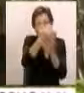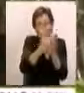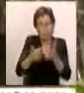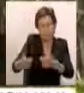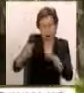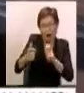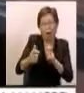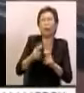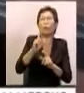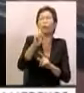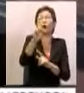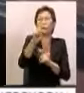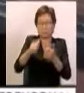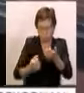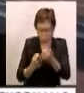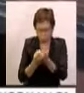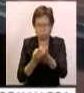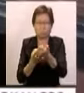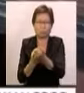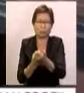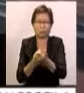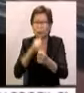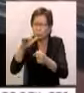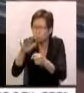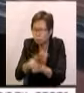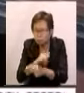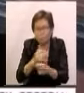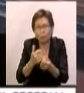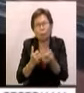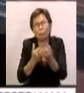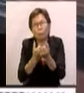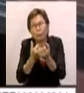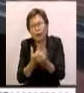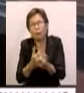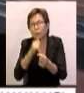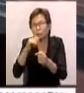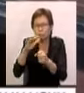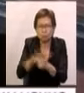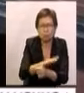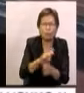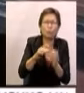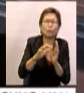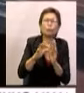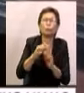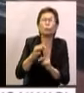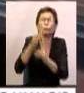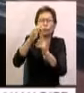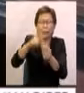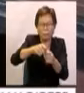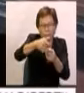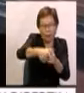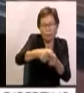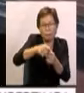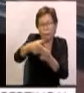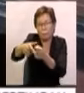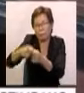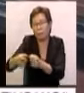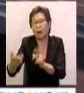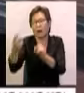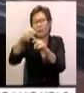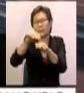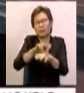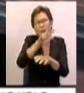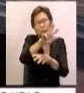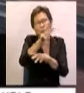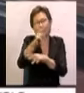antaranya menampung kekurangan khususnya daripada pembayaran sara hidup kepada lebih kurang